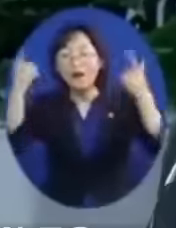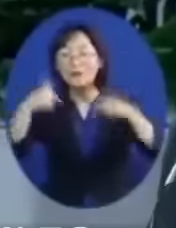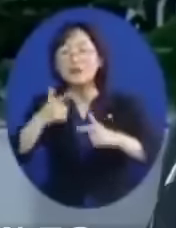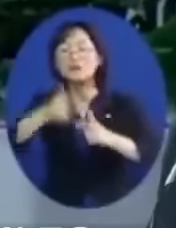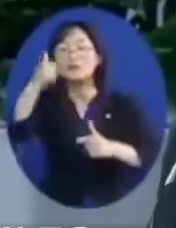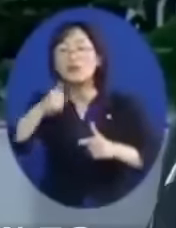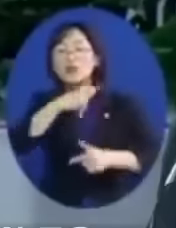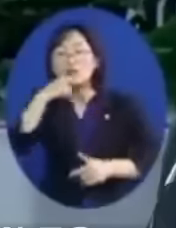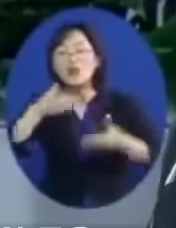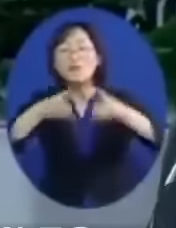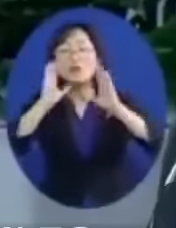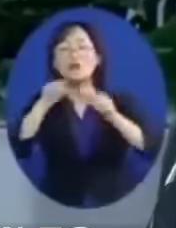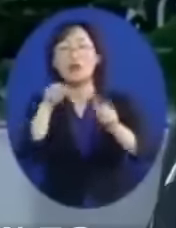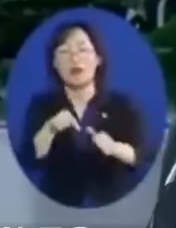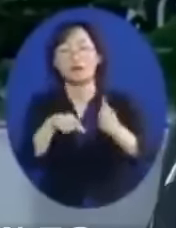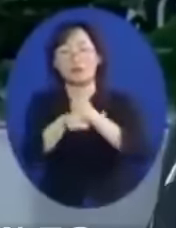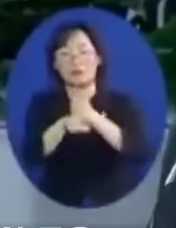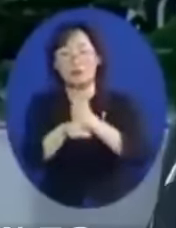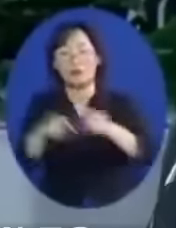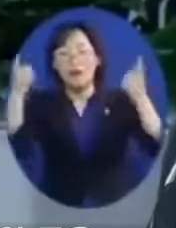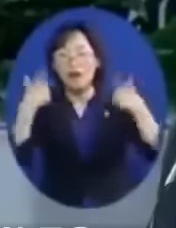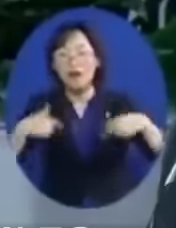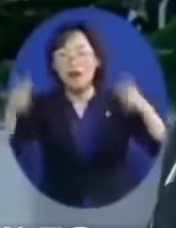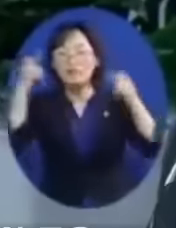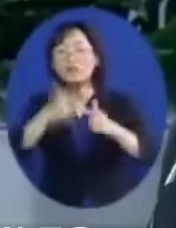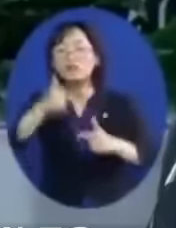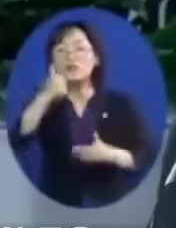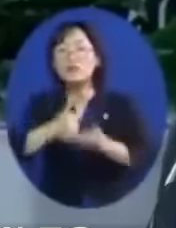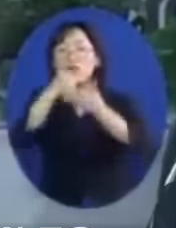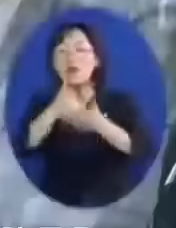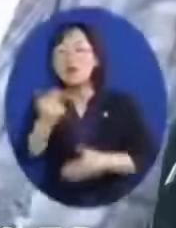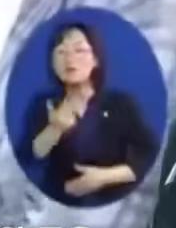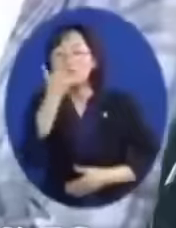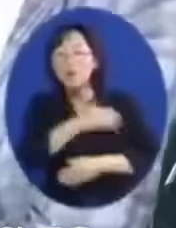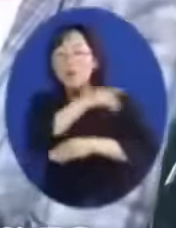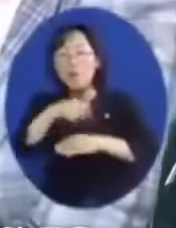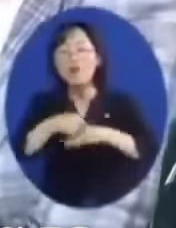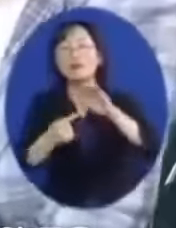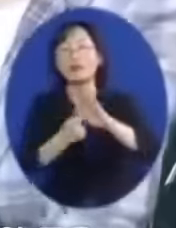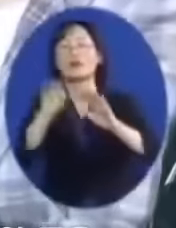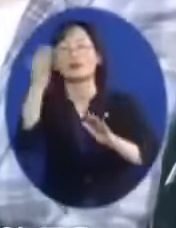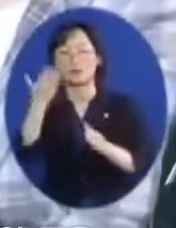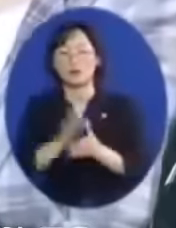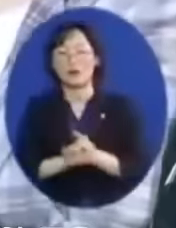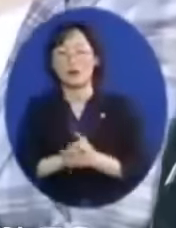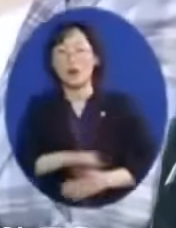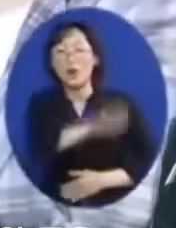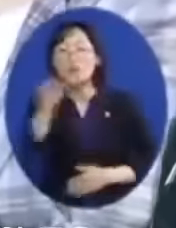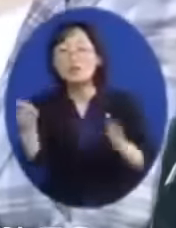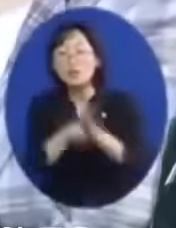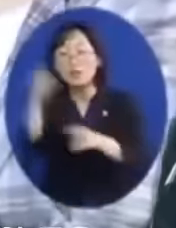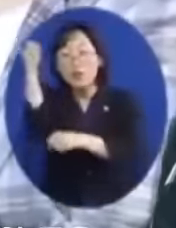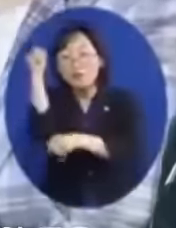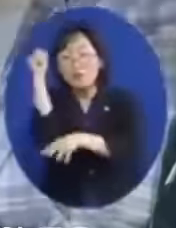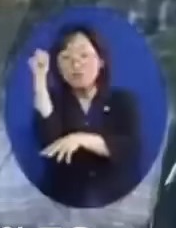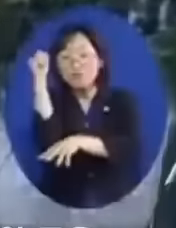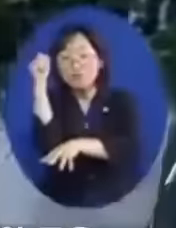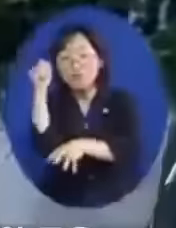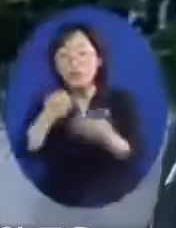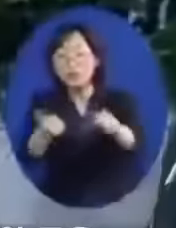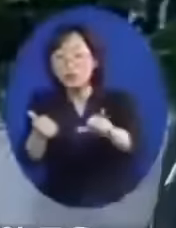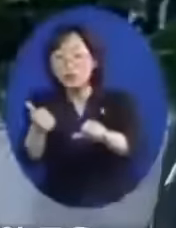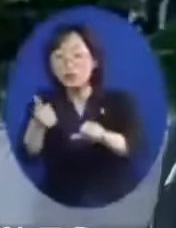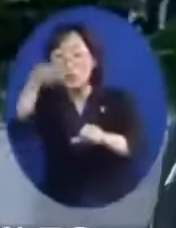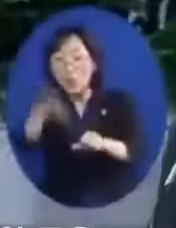피를 마시라는 것입니다. 그러면 항상 예수님의 생명이 우리 몸에 나타난다는 것입니다. 우리 믿음의 뿌리가 예수님의 죽음에